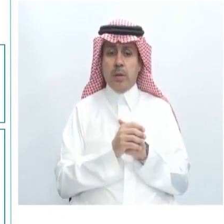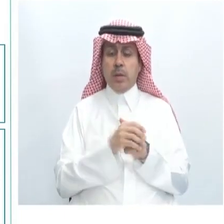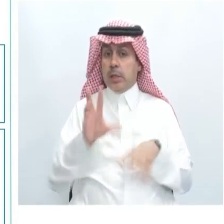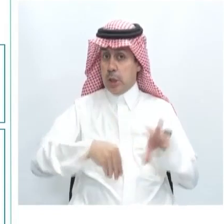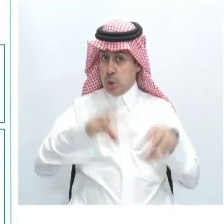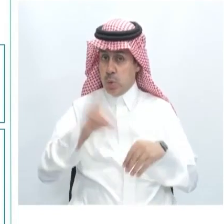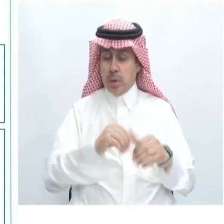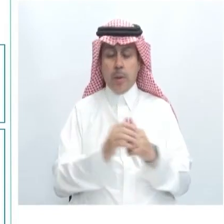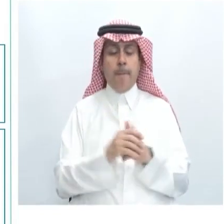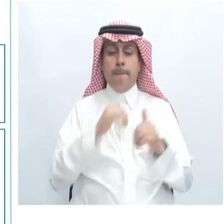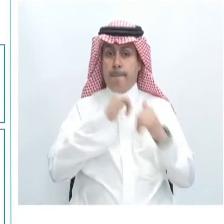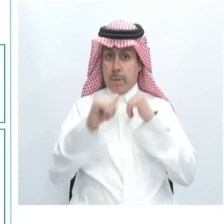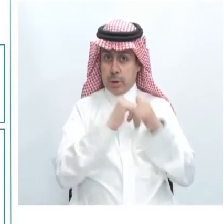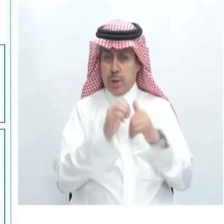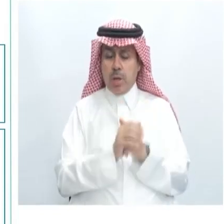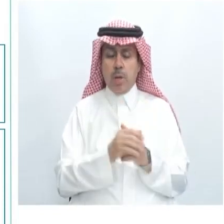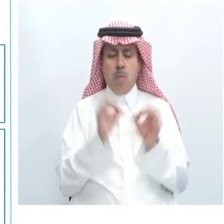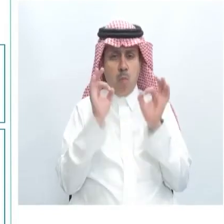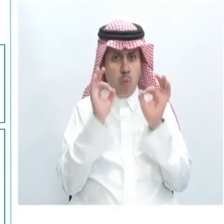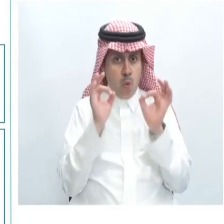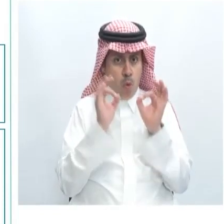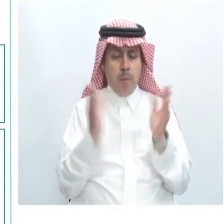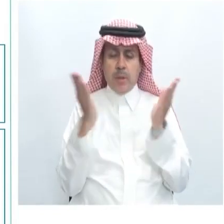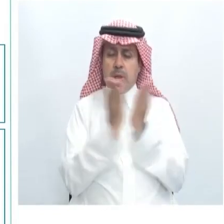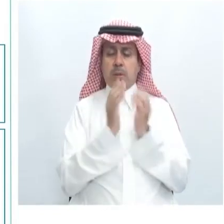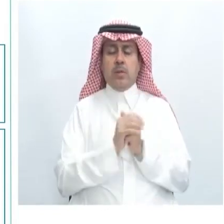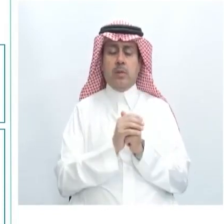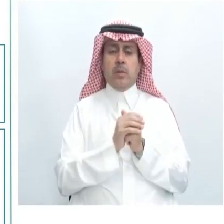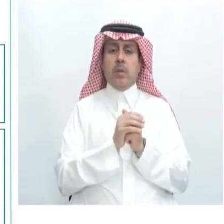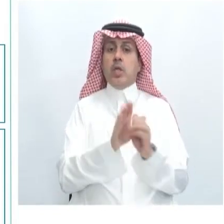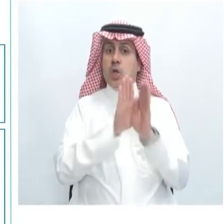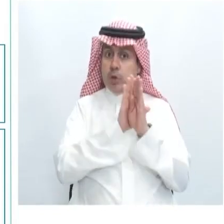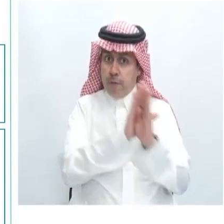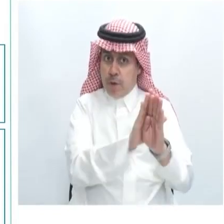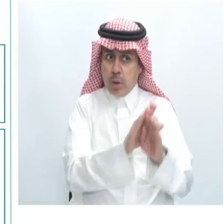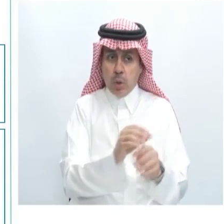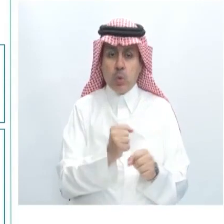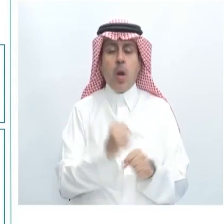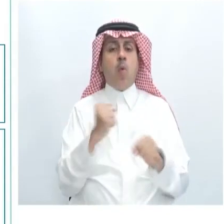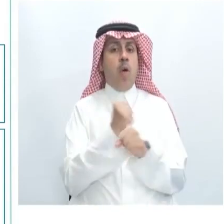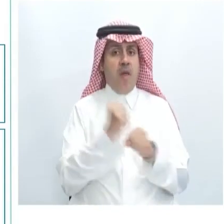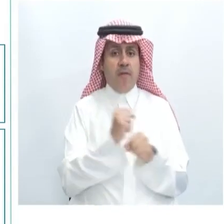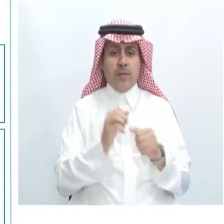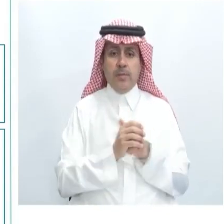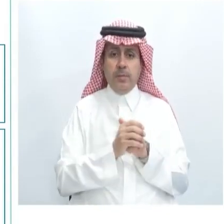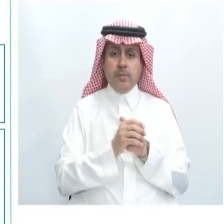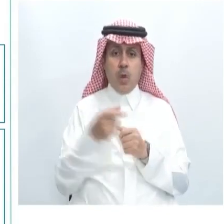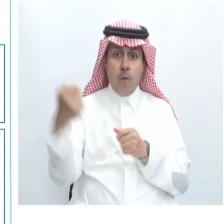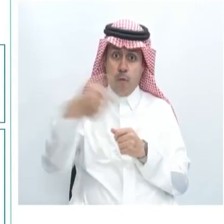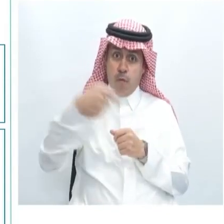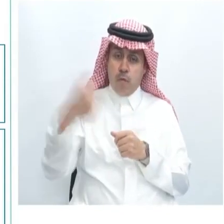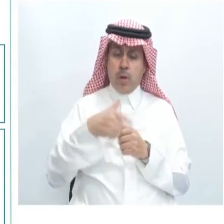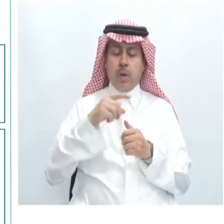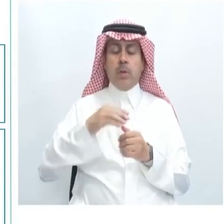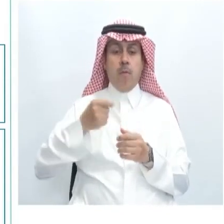مجالا مثيرا للدراسه لانه يمكنك من الحصول على وظائف رواتب او